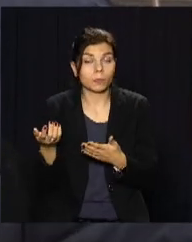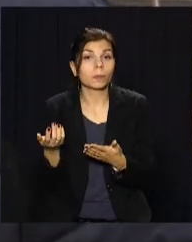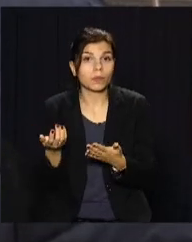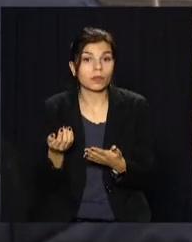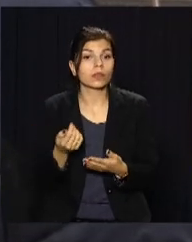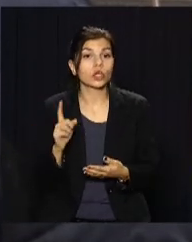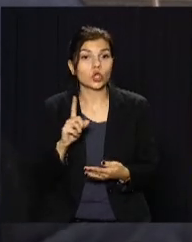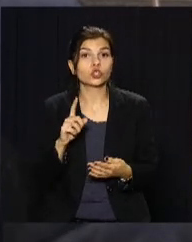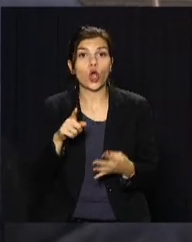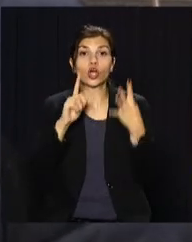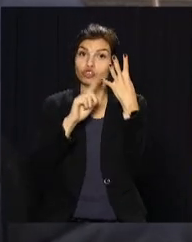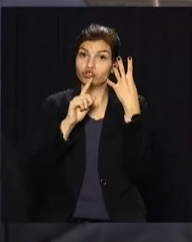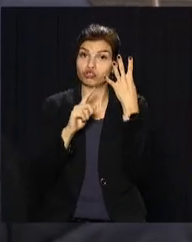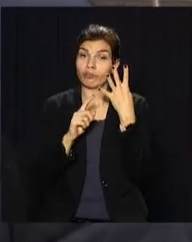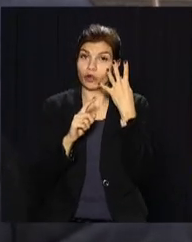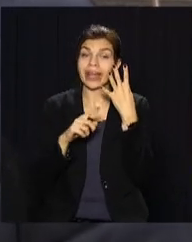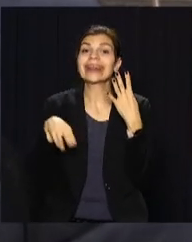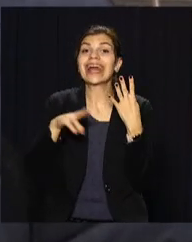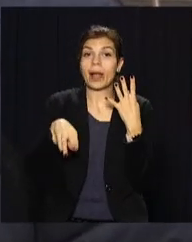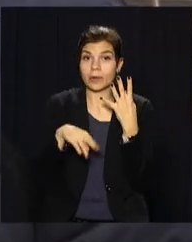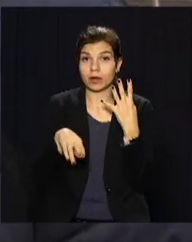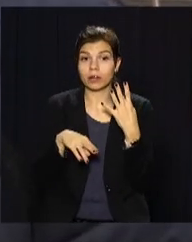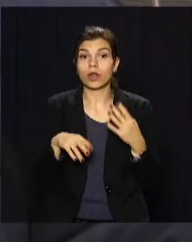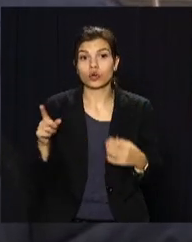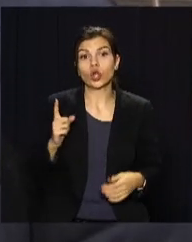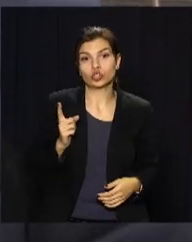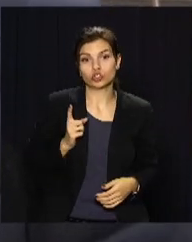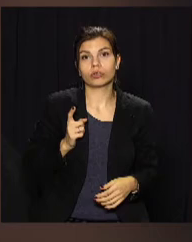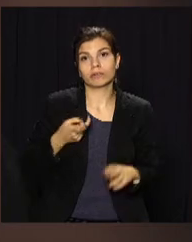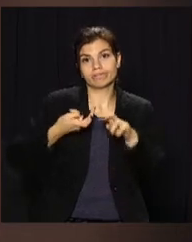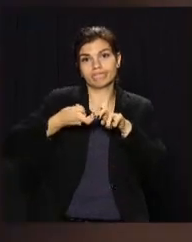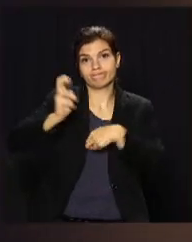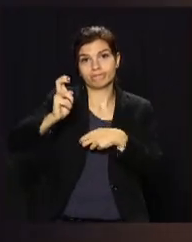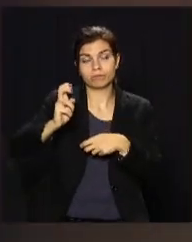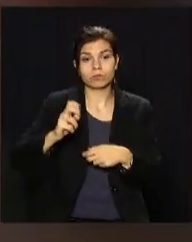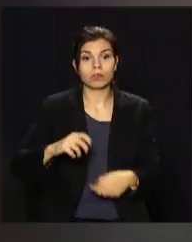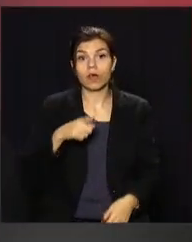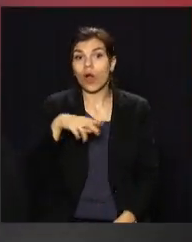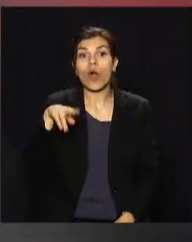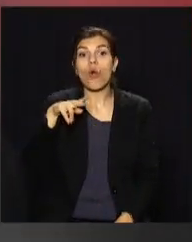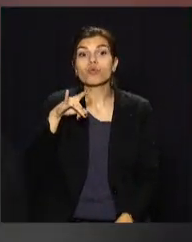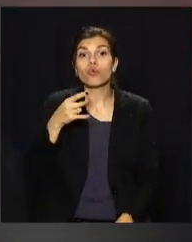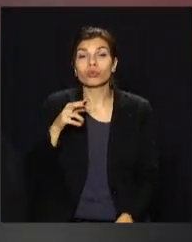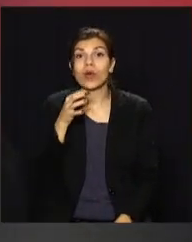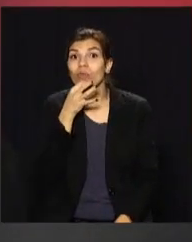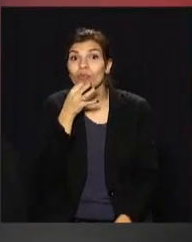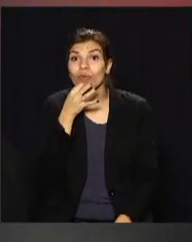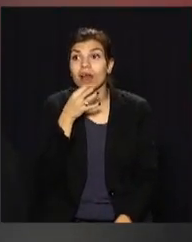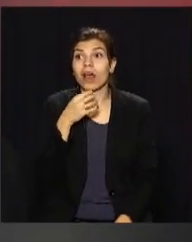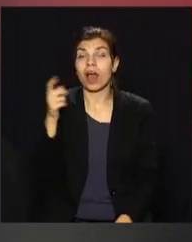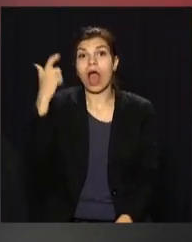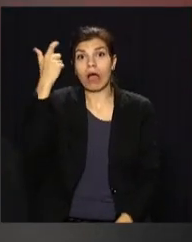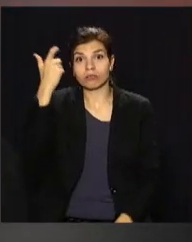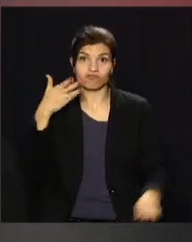что 4 декабря они ожидают нашего выселения. Не чекаючи грудня, власник квартири вломився до